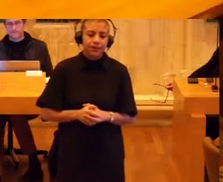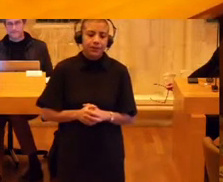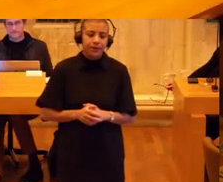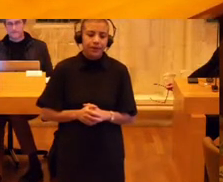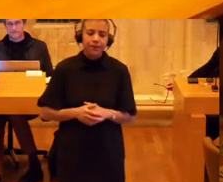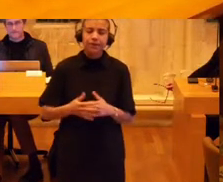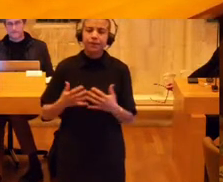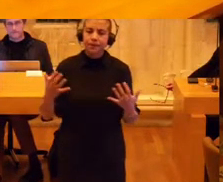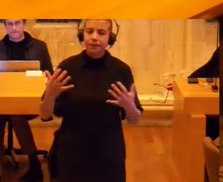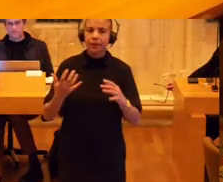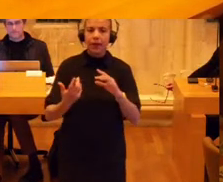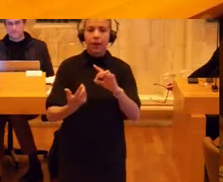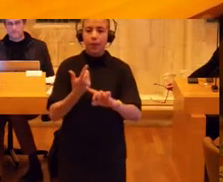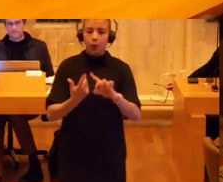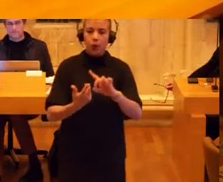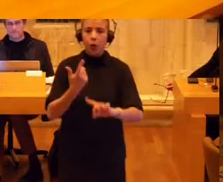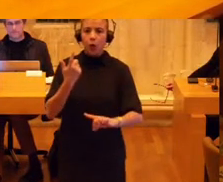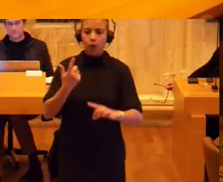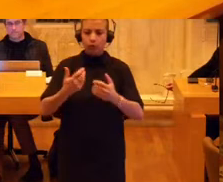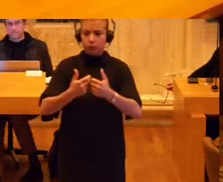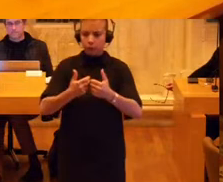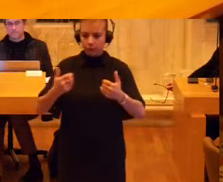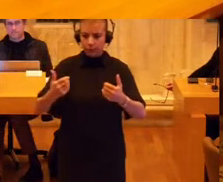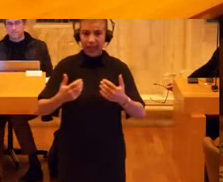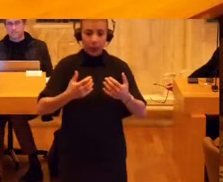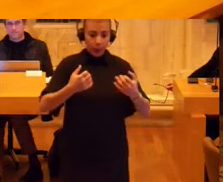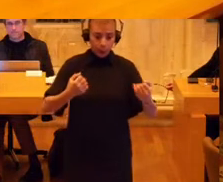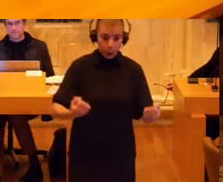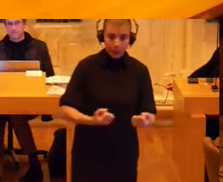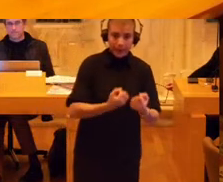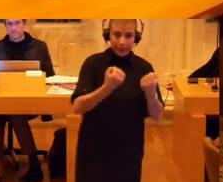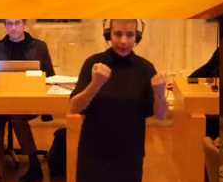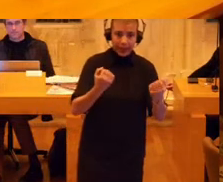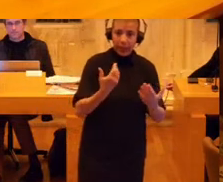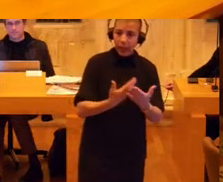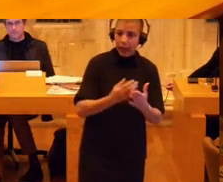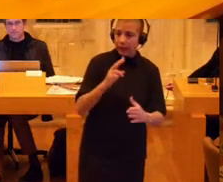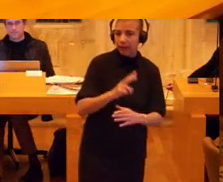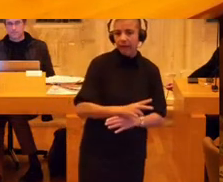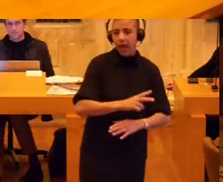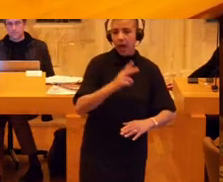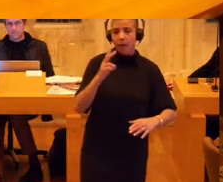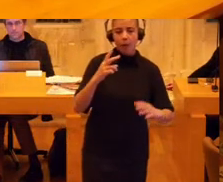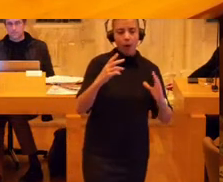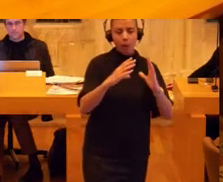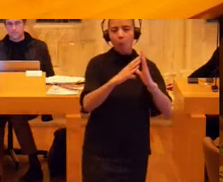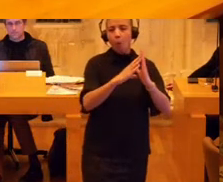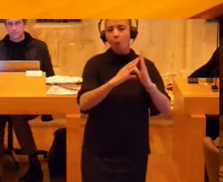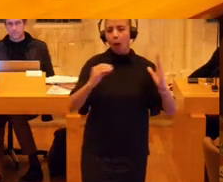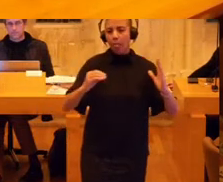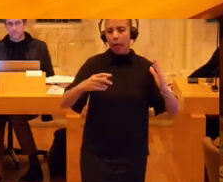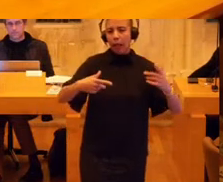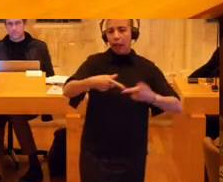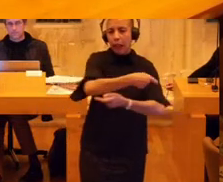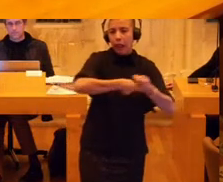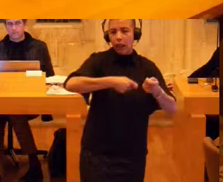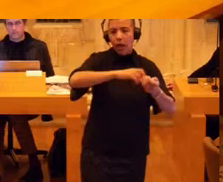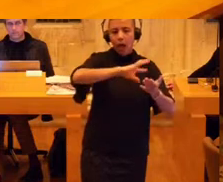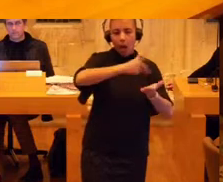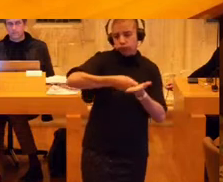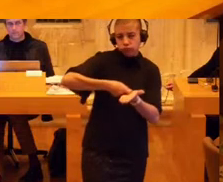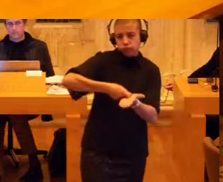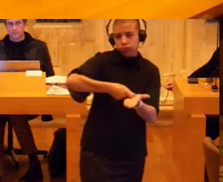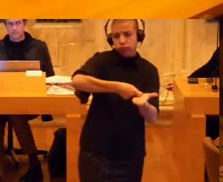c'est important de distinguer la publicité qui fait la promotion du modèle de la surconsommation. Cette publicité est polluante, d'une